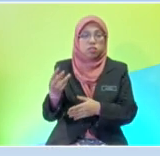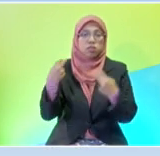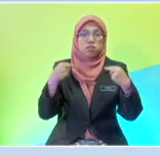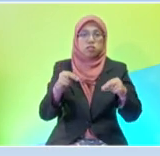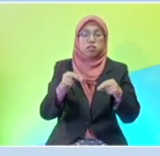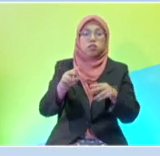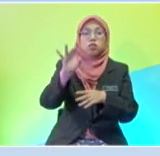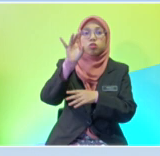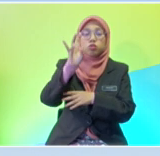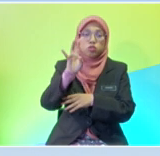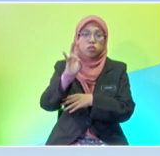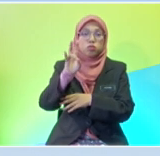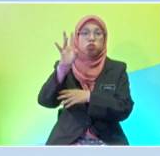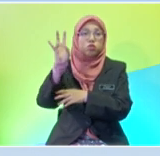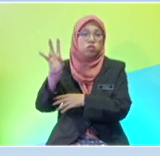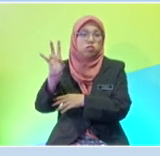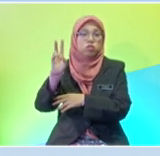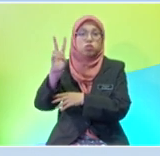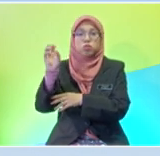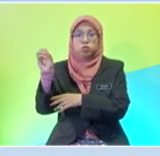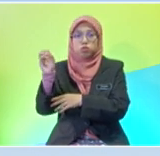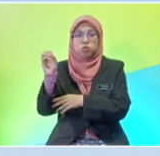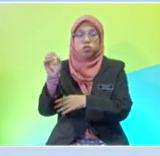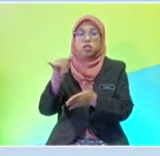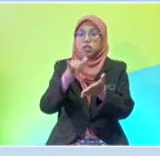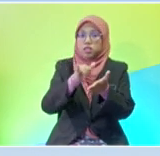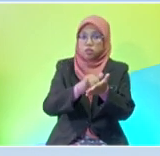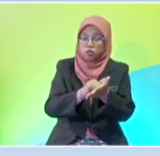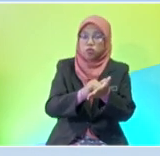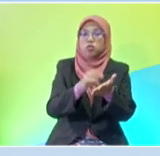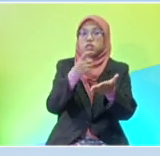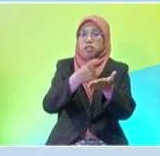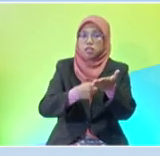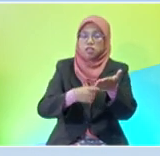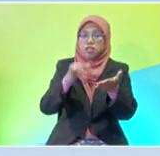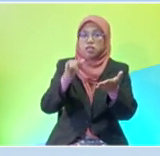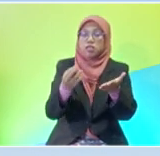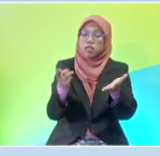Oke dan itulah batuknya nilai yang dicatat dalam